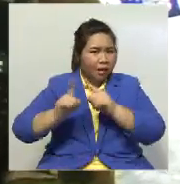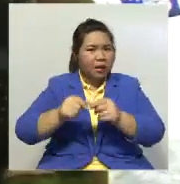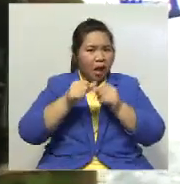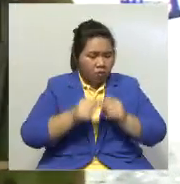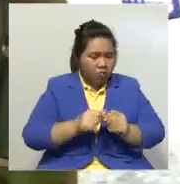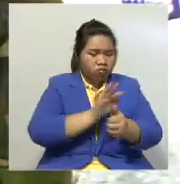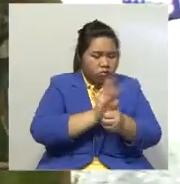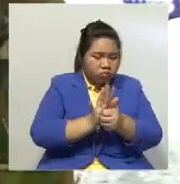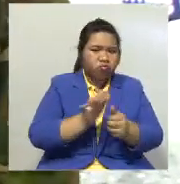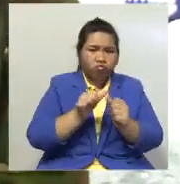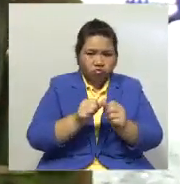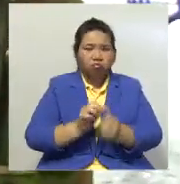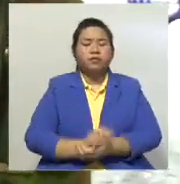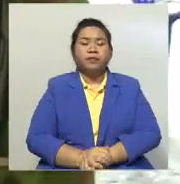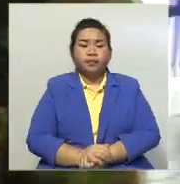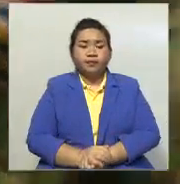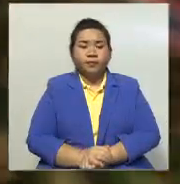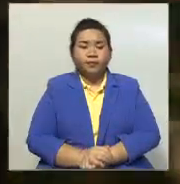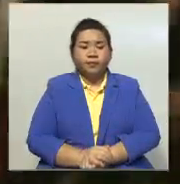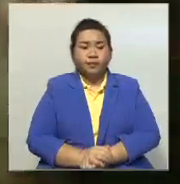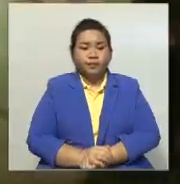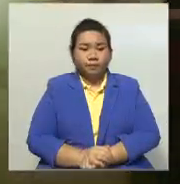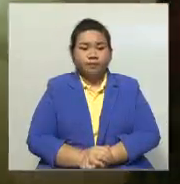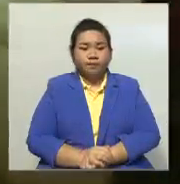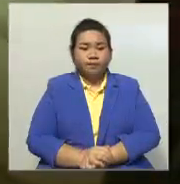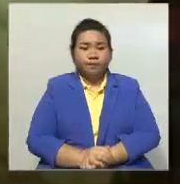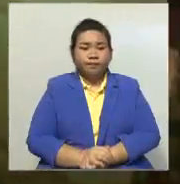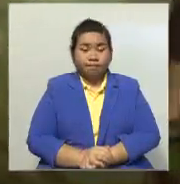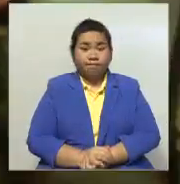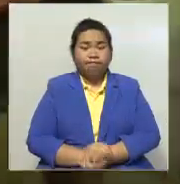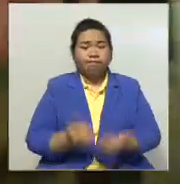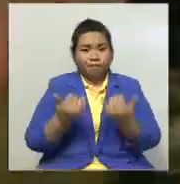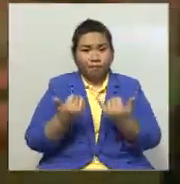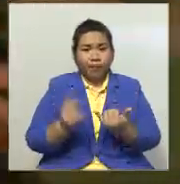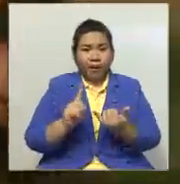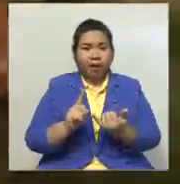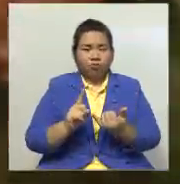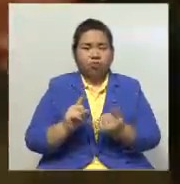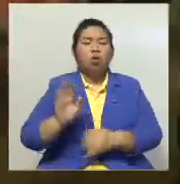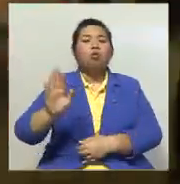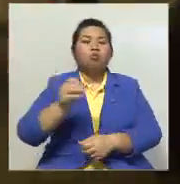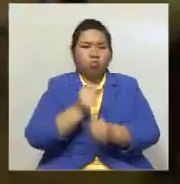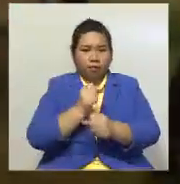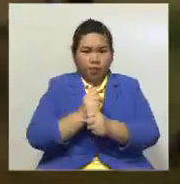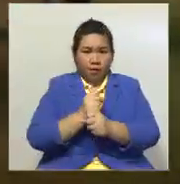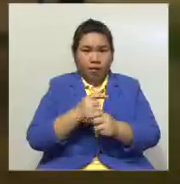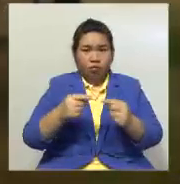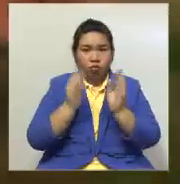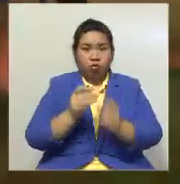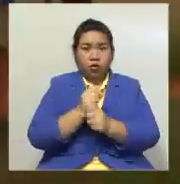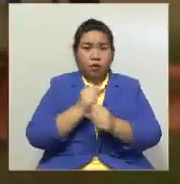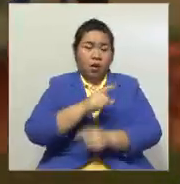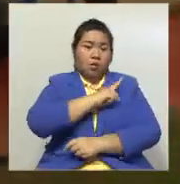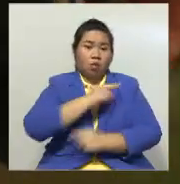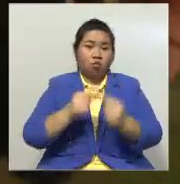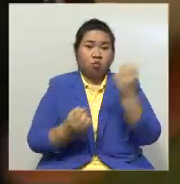ชการทอดทิ้งนะครับผม ก็นี่ก็คือเหมือนเป็นภารกิจวันนี้นะคะที่ทางเจ้าที่ป่าไม้จะต้องเดินเท้าเข้า